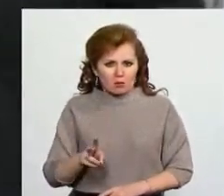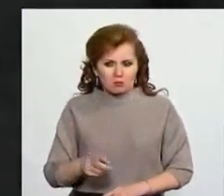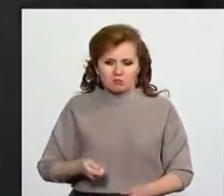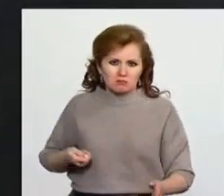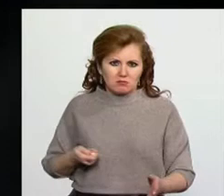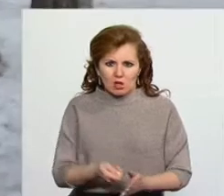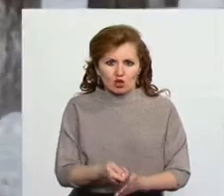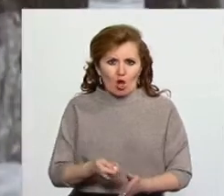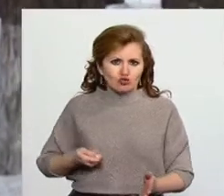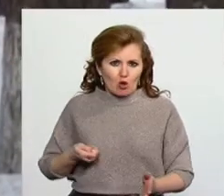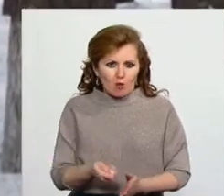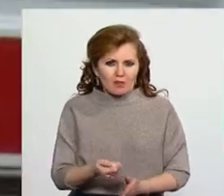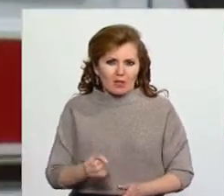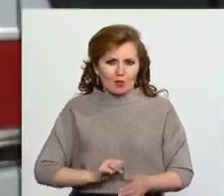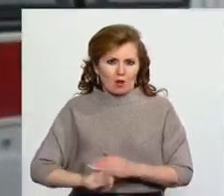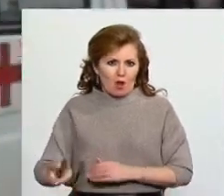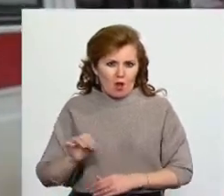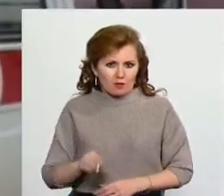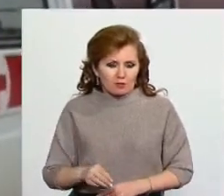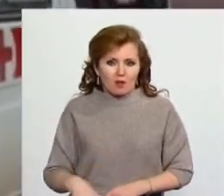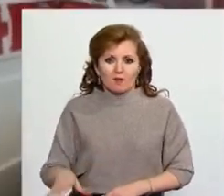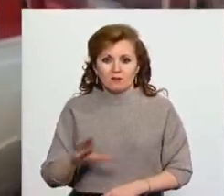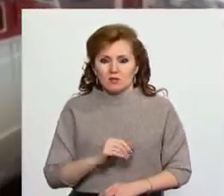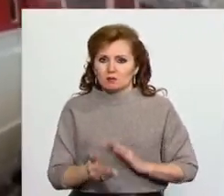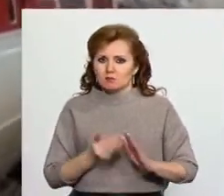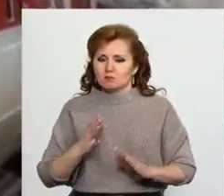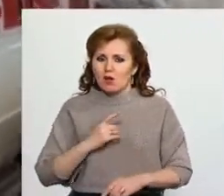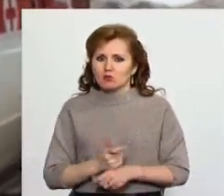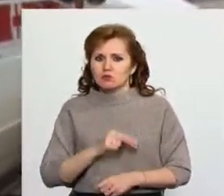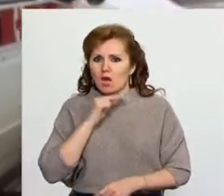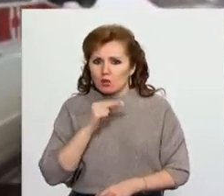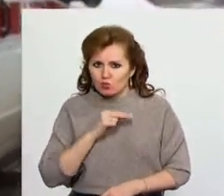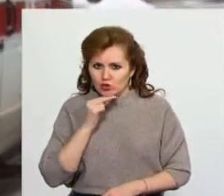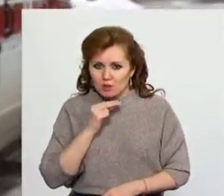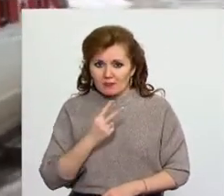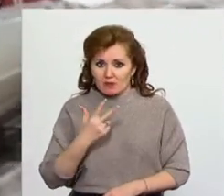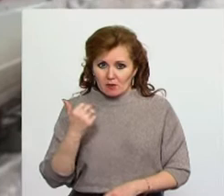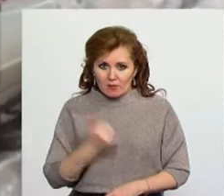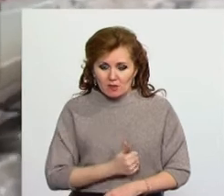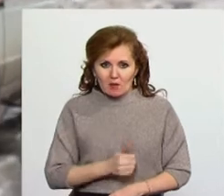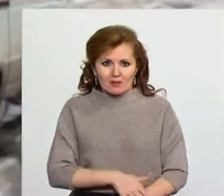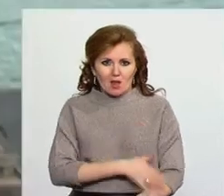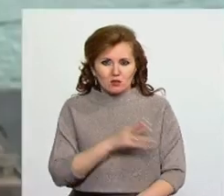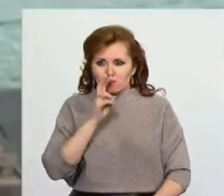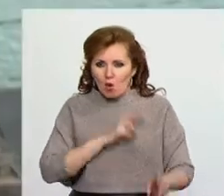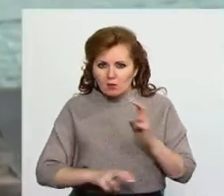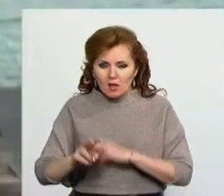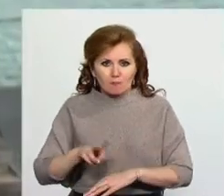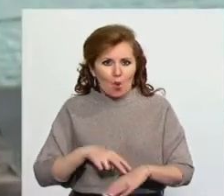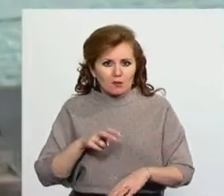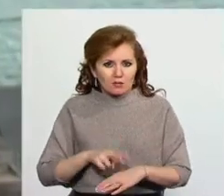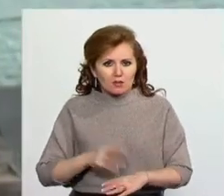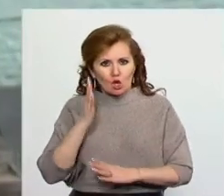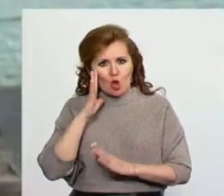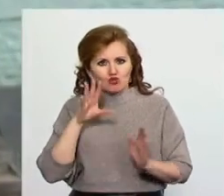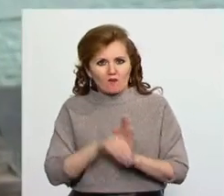беспорядочные удары ножом и убегает. Всех призвали быть предельно осторожными. 3 недели длились поиски. Полицейские ночевали